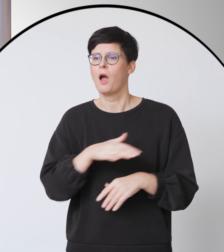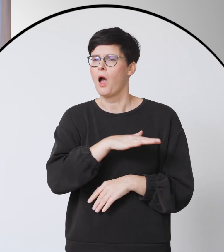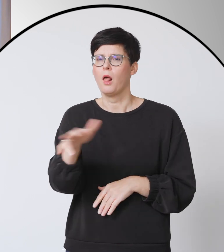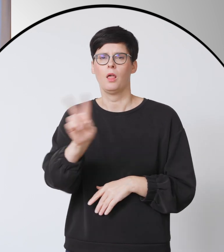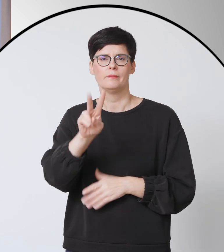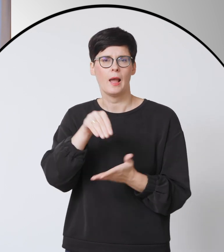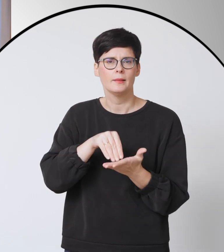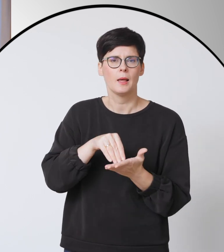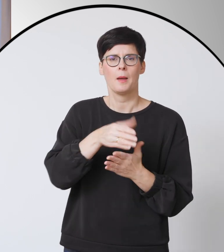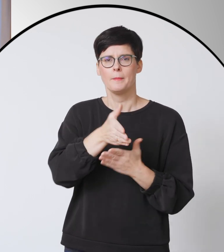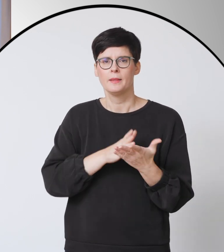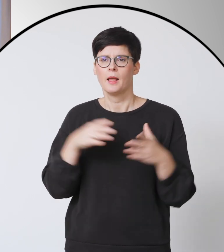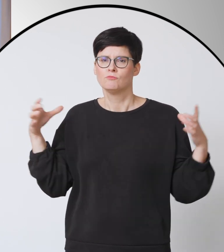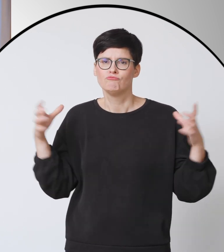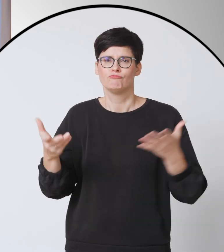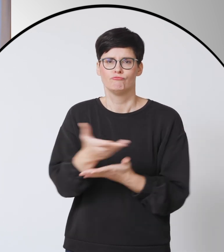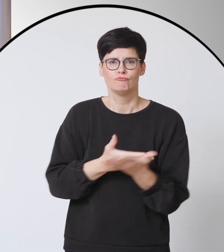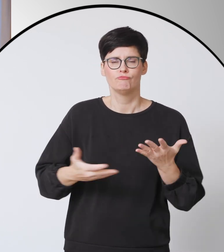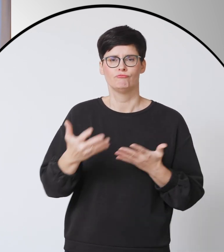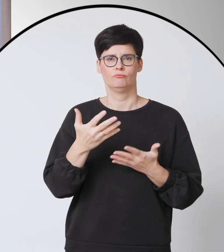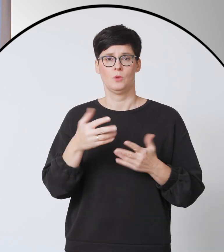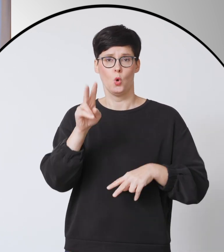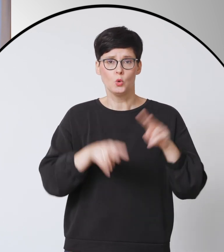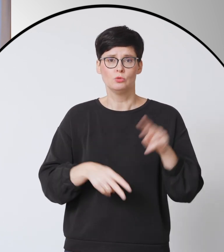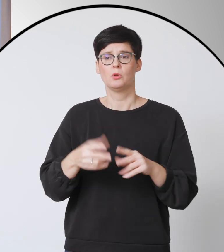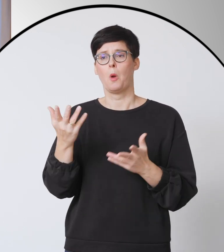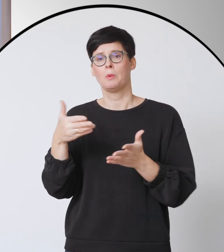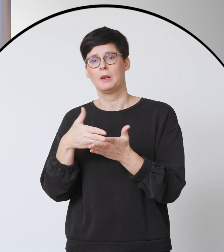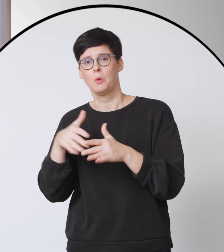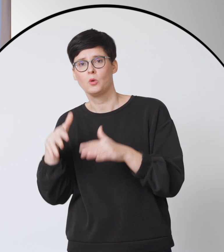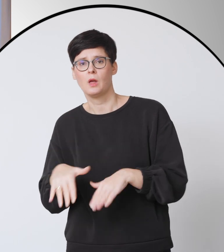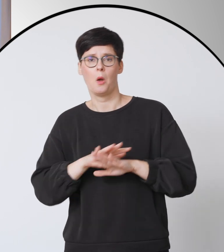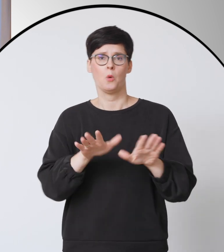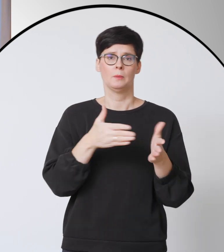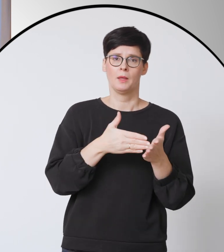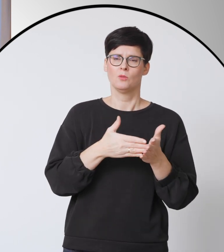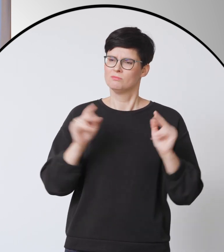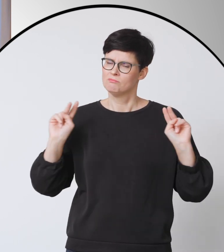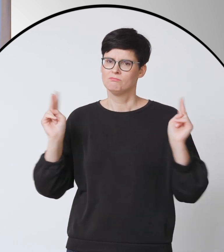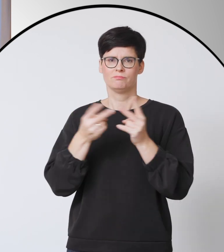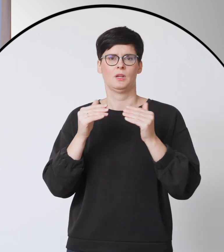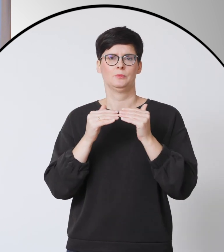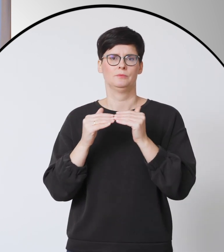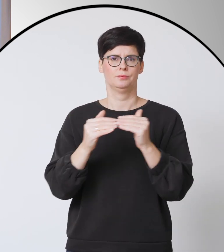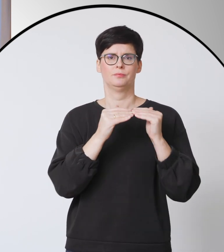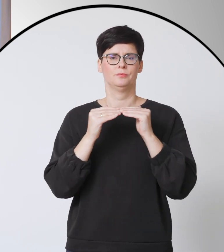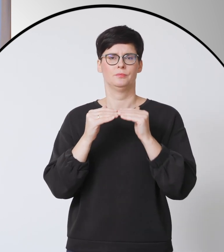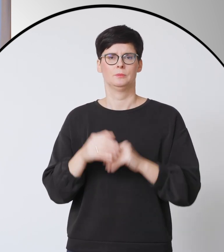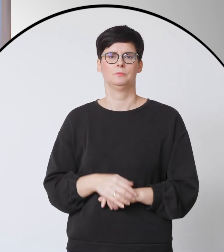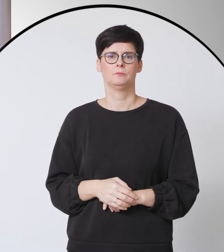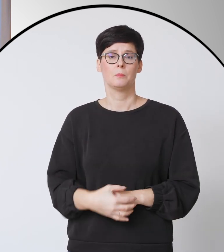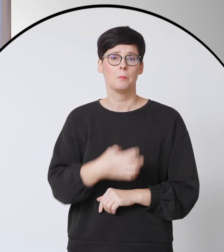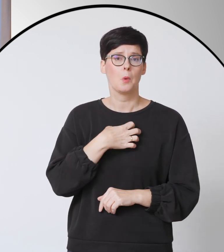Beteiligten mit herangezogen. Es gibt keinen Unterschied zwischen nichtbehinderten und behinderten Mitarbeitern. Vorschläge